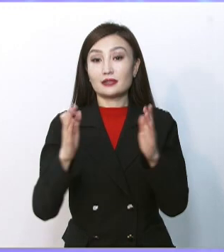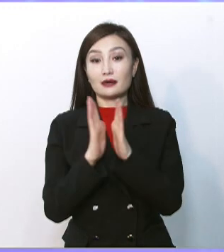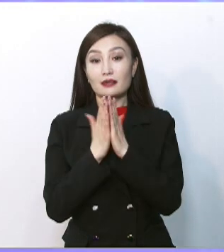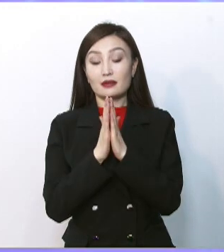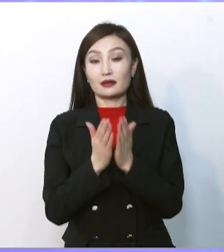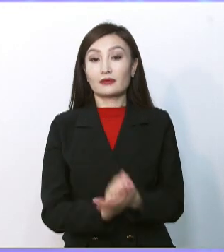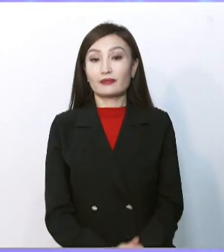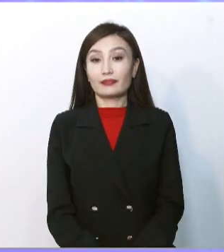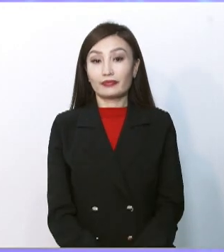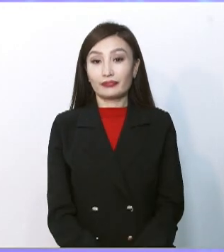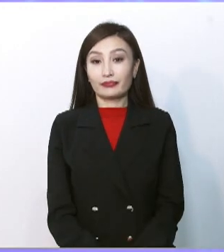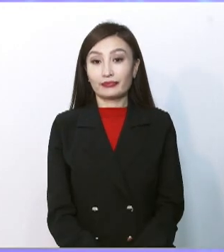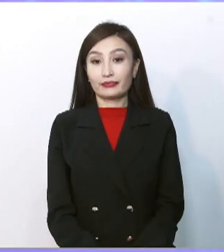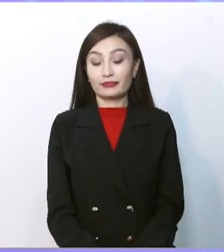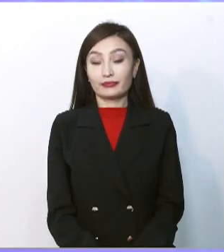книги.